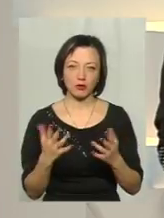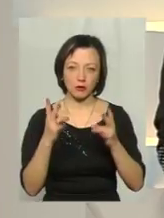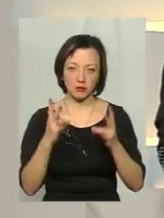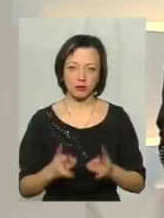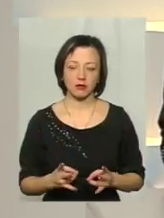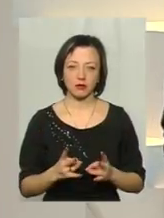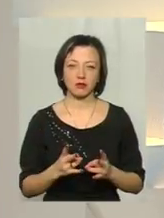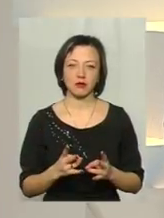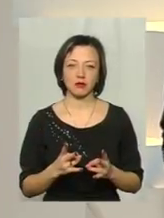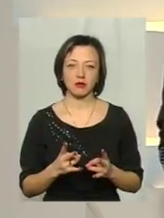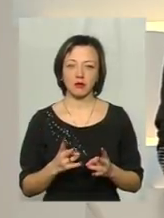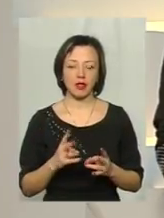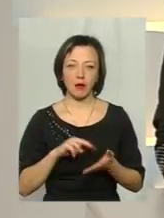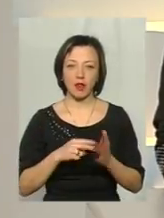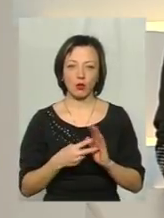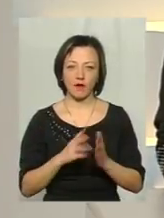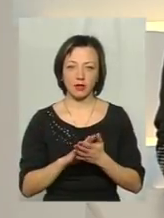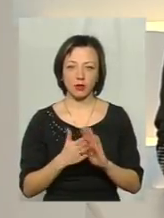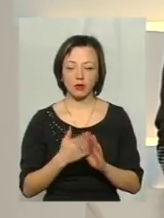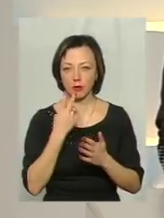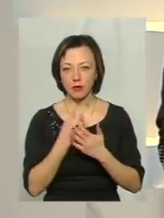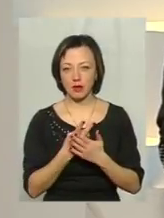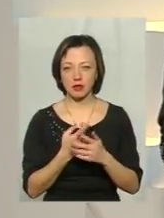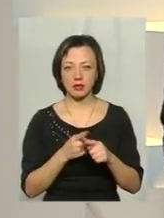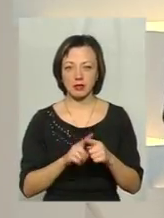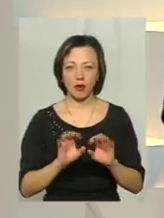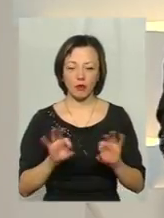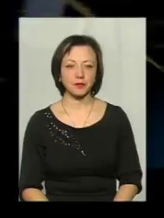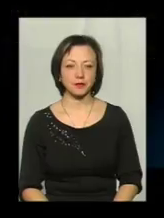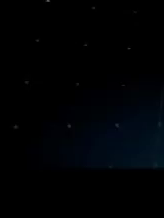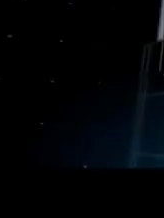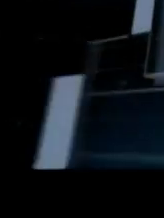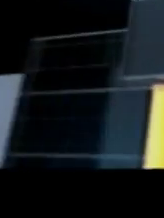станеться непередбачувана ситуація. Зараз побачимо це у коментарі, прошу.